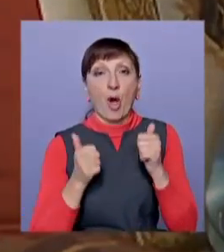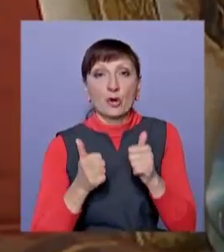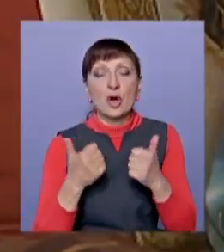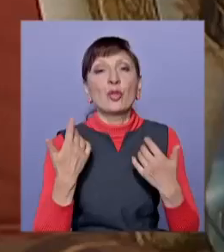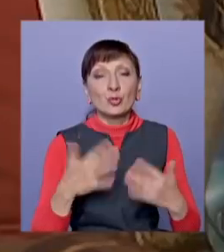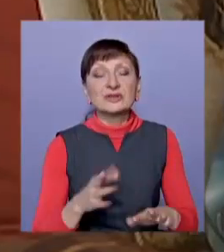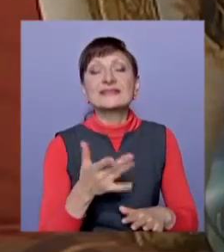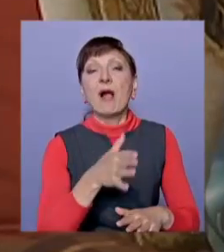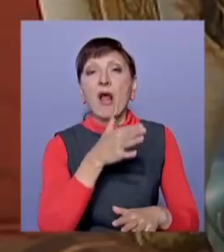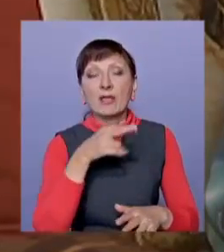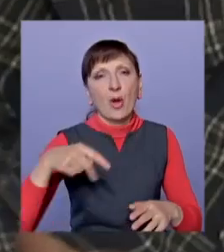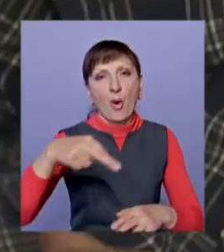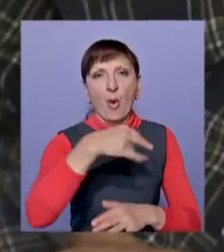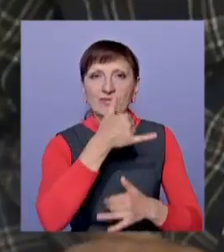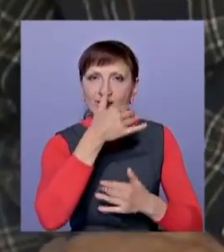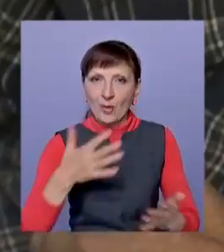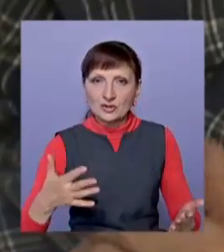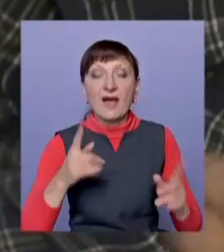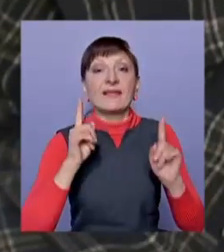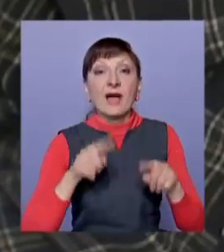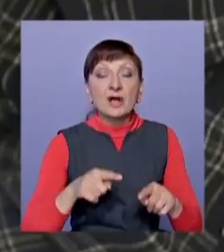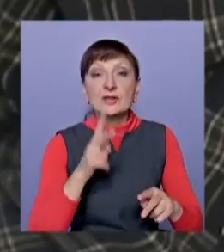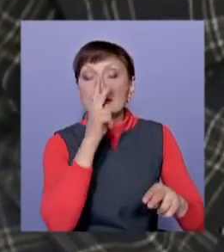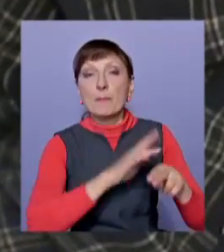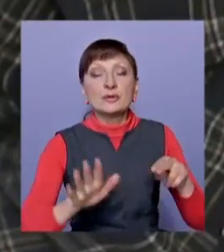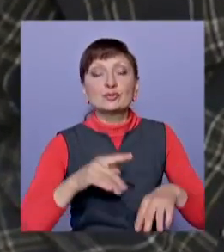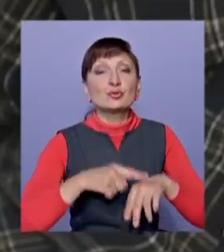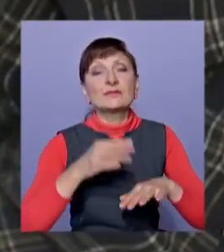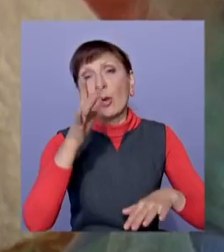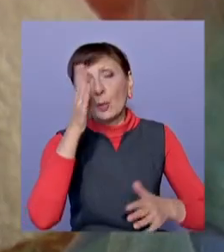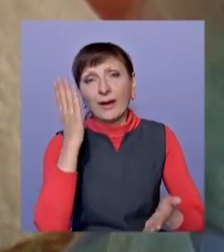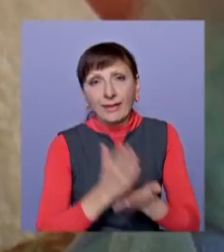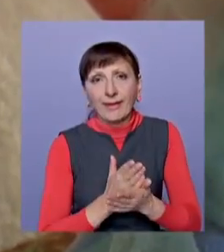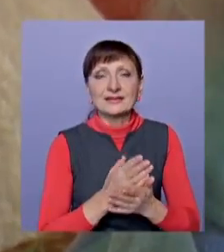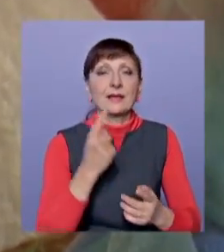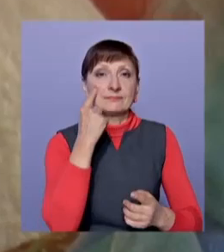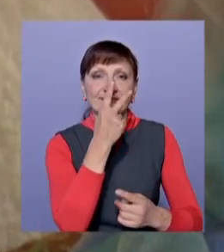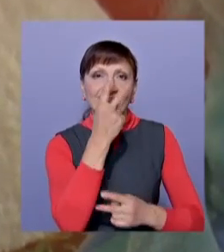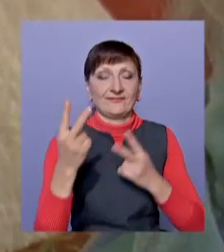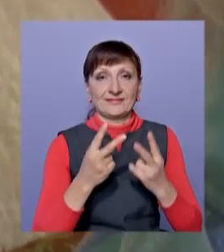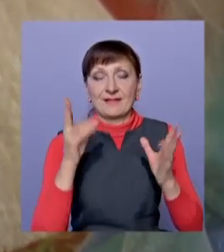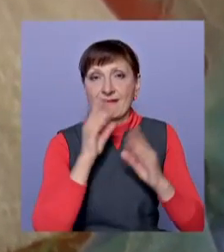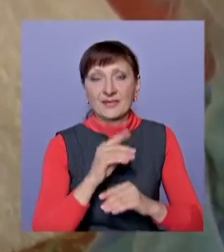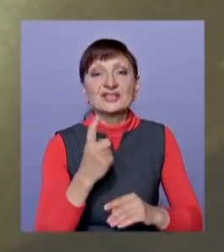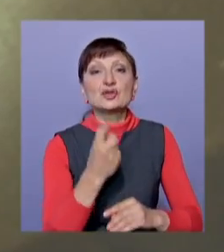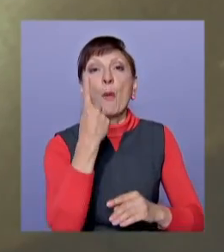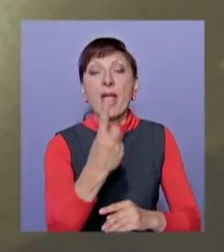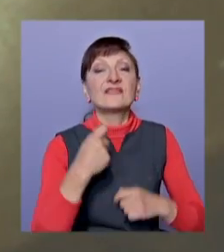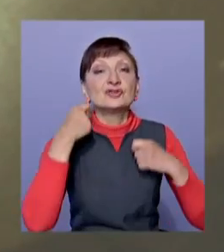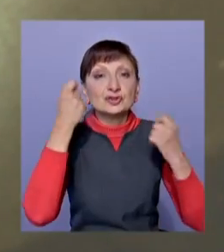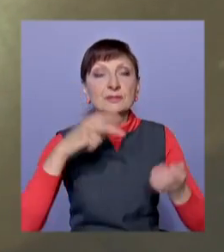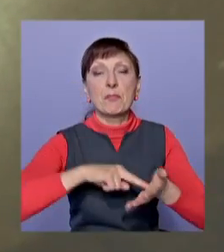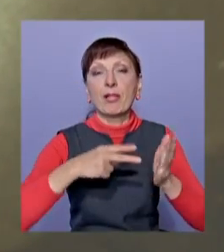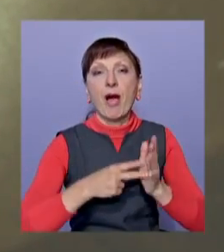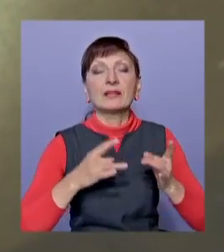уже несколько лет не ходит. Не потеряла за годы она ни чувства юмора, ни теплоты во взгляде. Свой 101-й день рождения